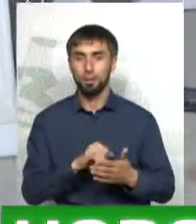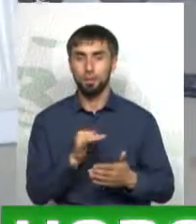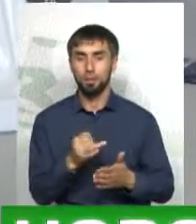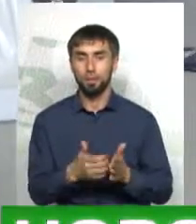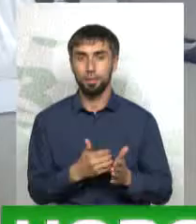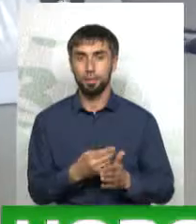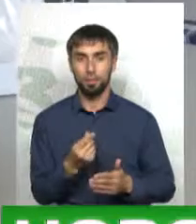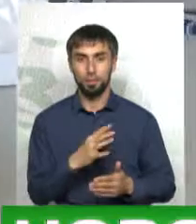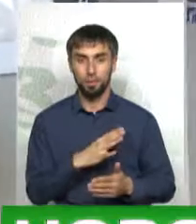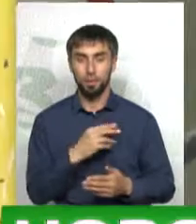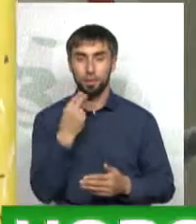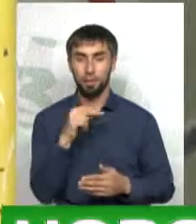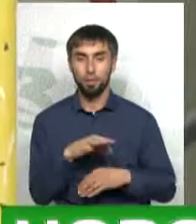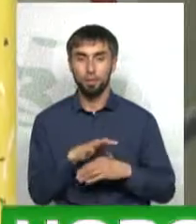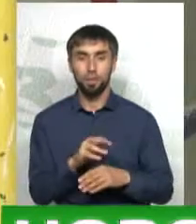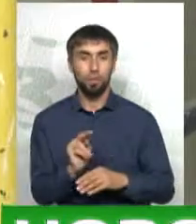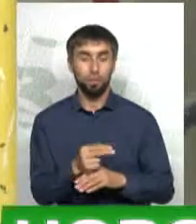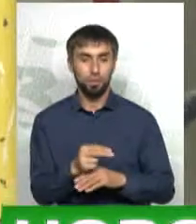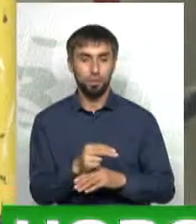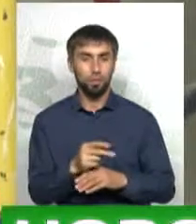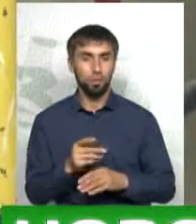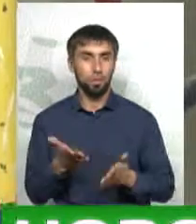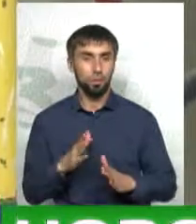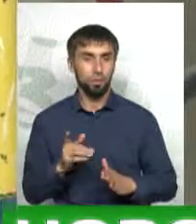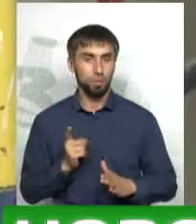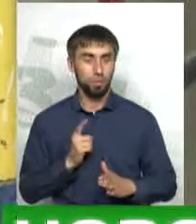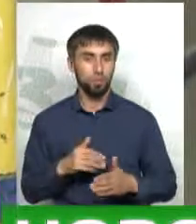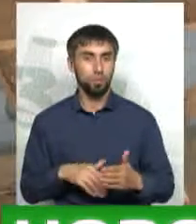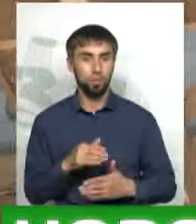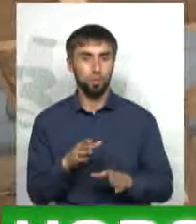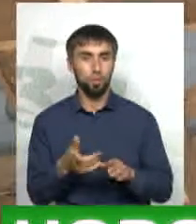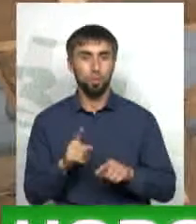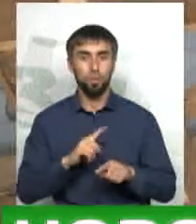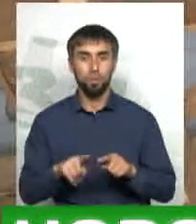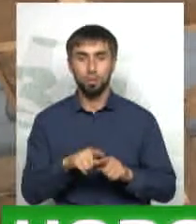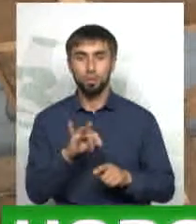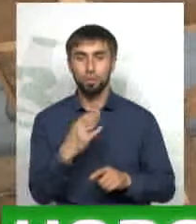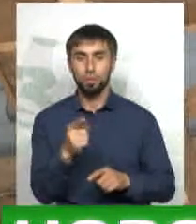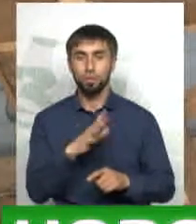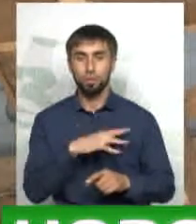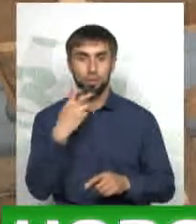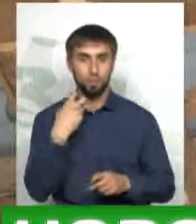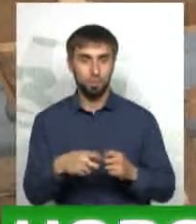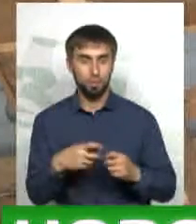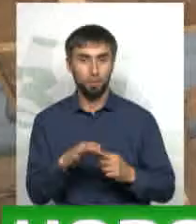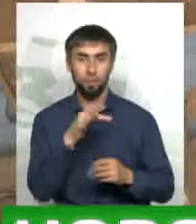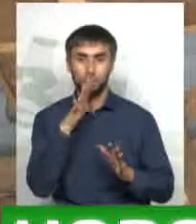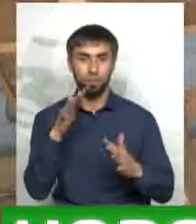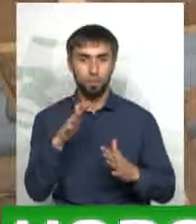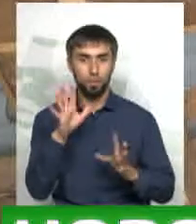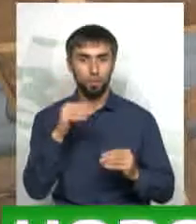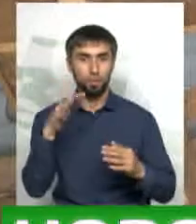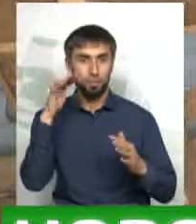и нехватки средств. Качество проведенных работ оставляло желать лучшего. Так очень скоро крыша пришла в негодность. Во время дождей